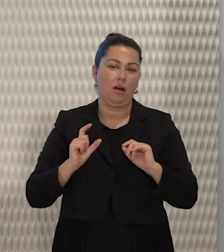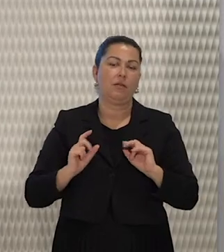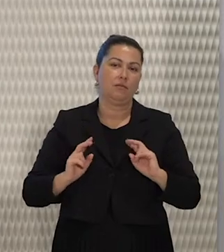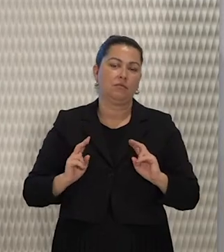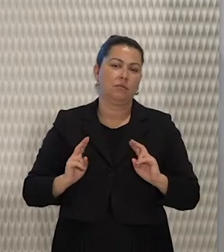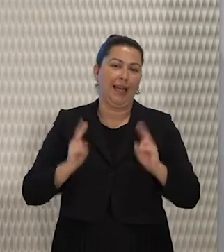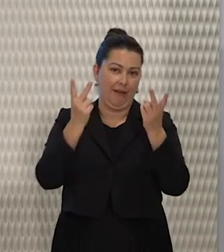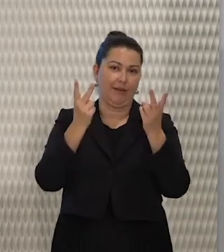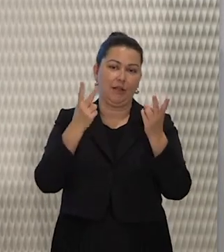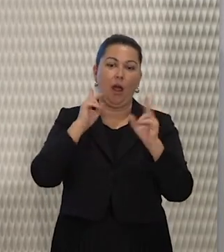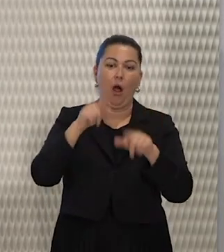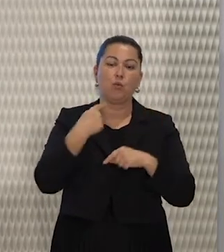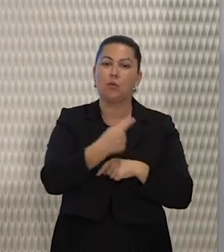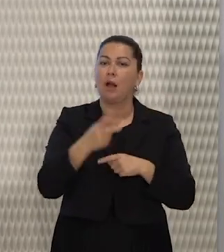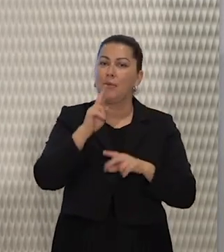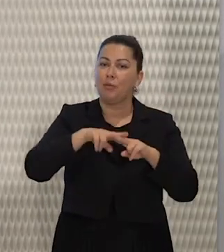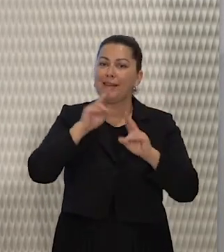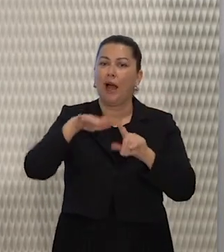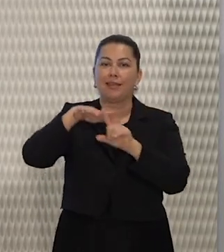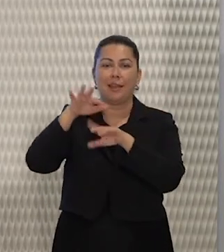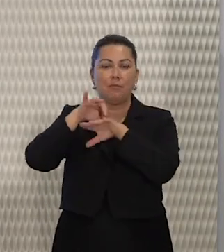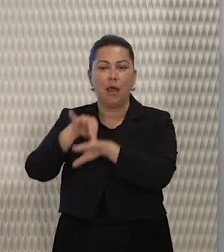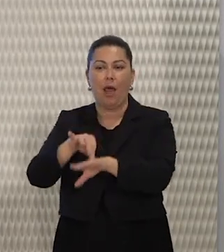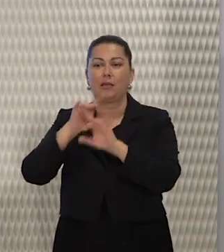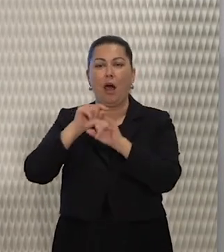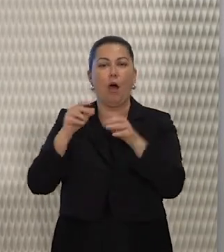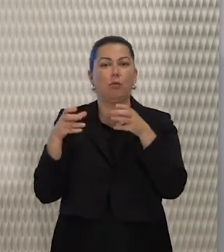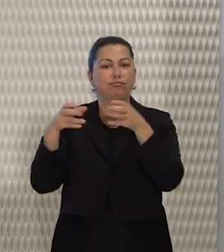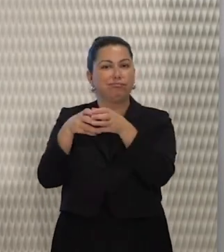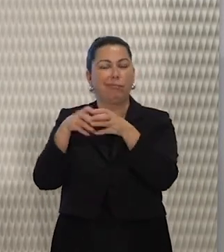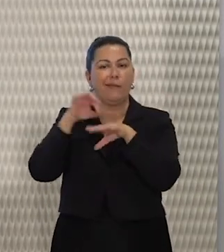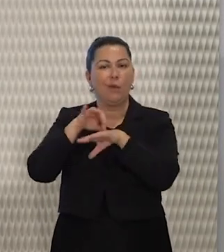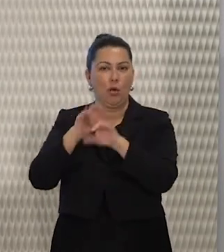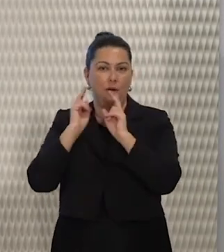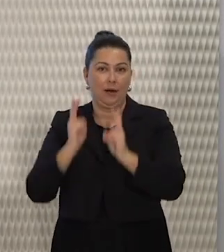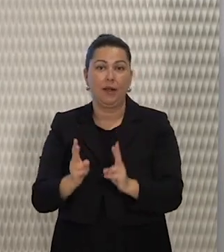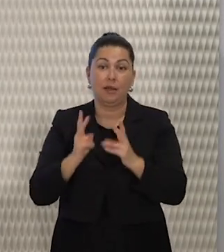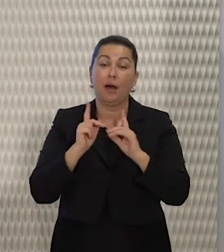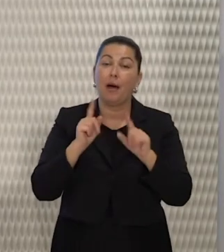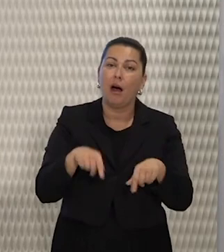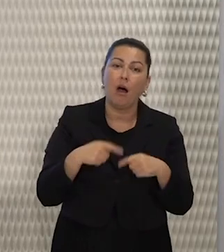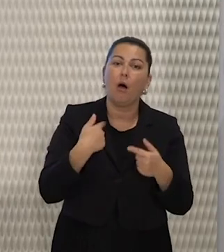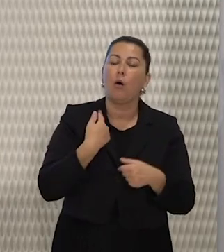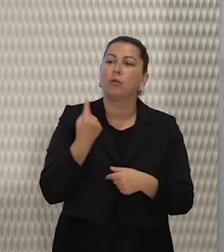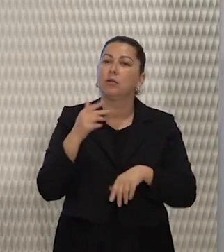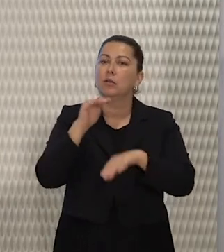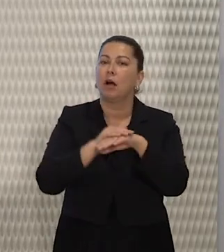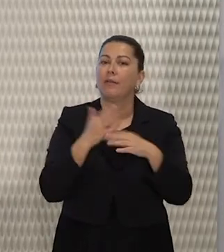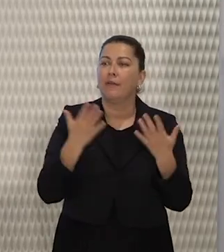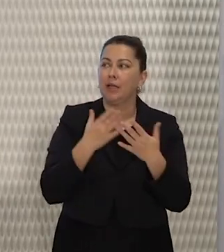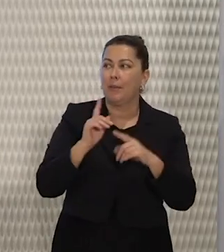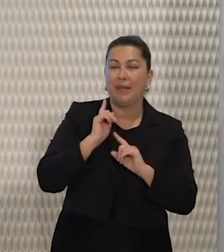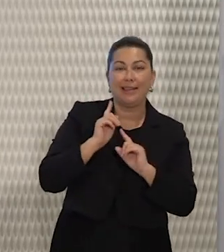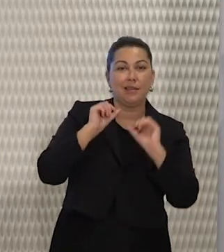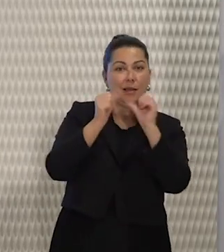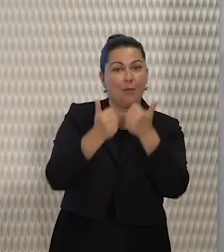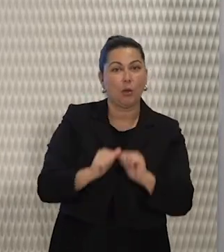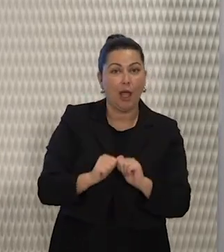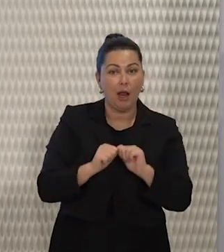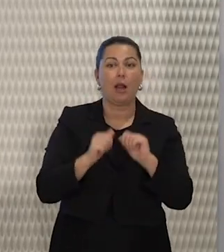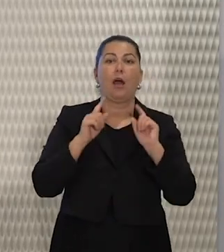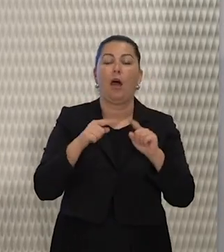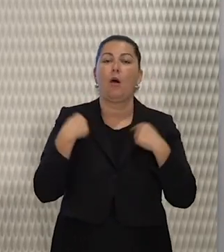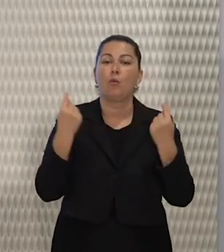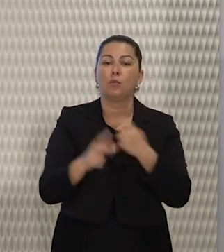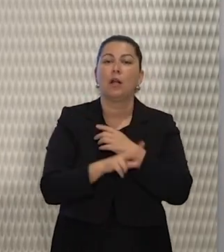die auch Teams leiten können, die auch Partien führen können. Aber wir haben einfach auch bemerkt, dass wir durch dieses Modell auch alle